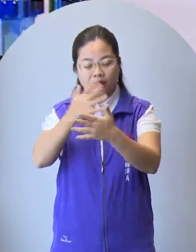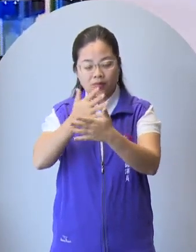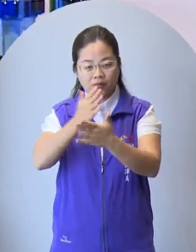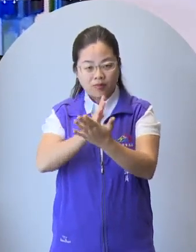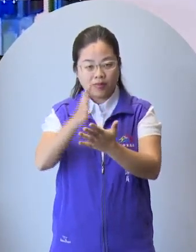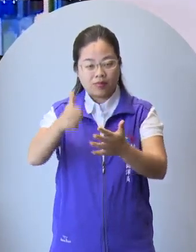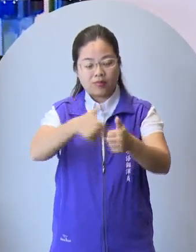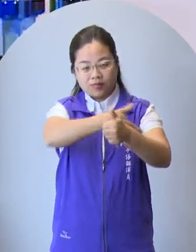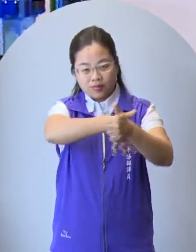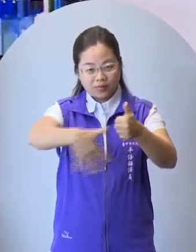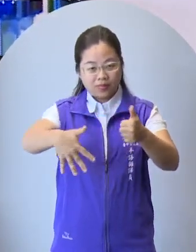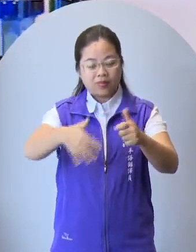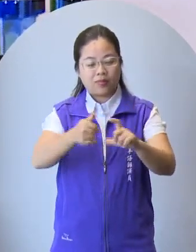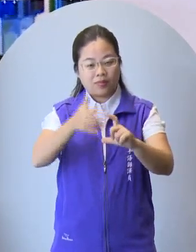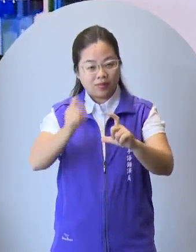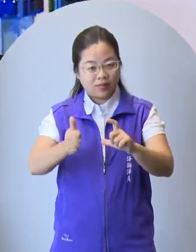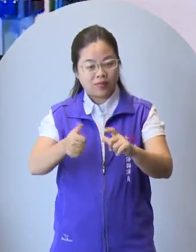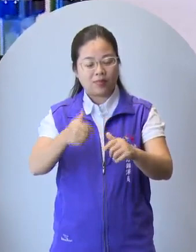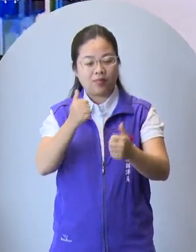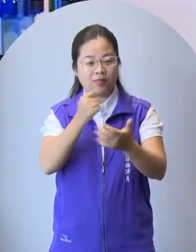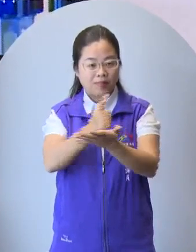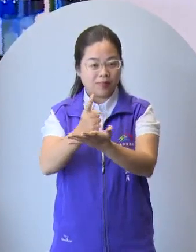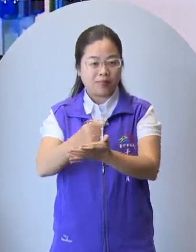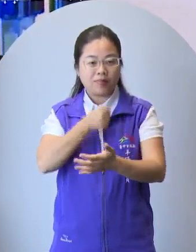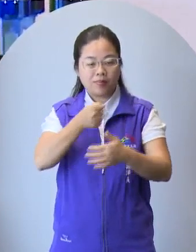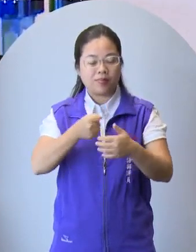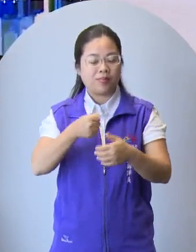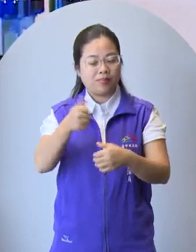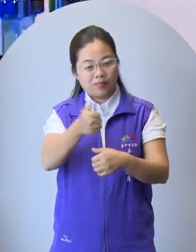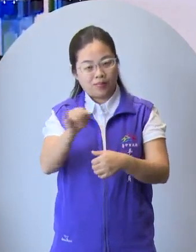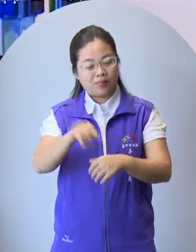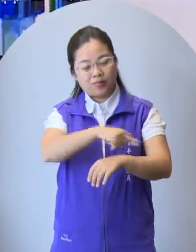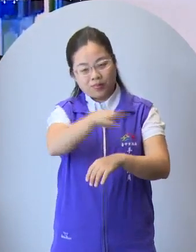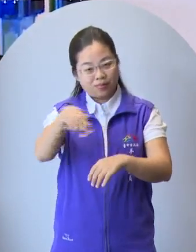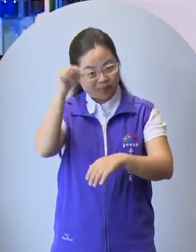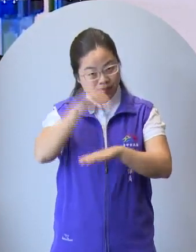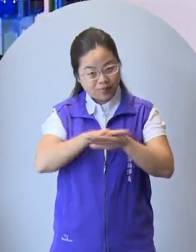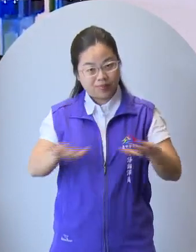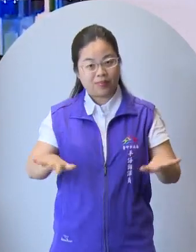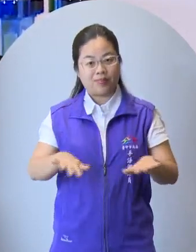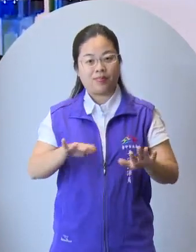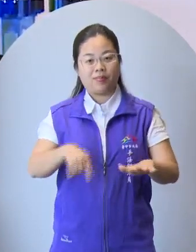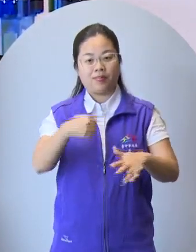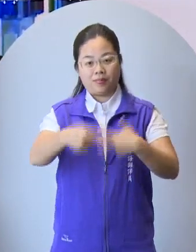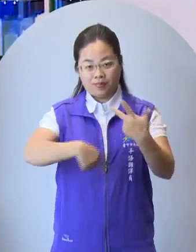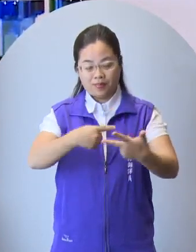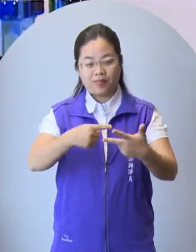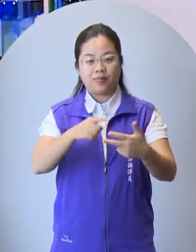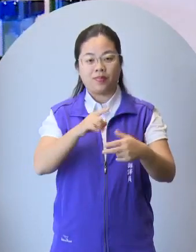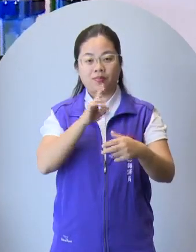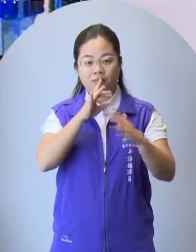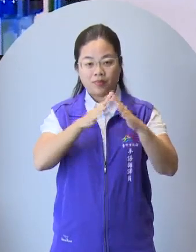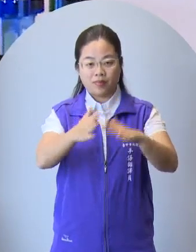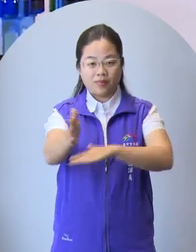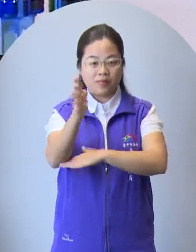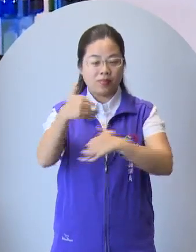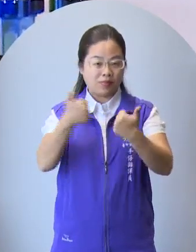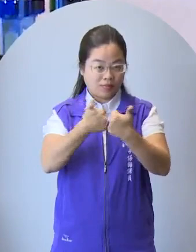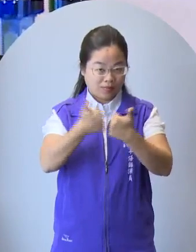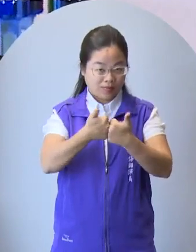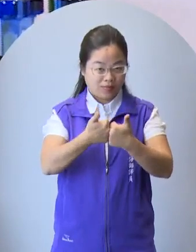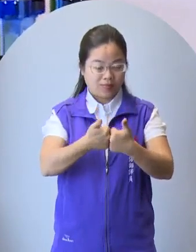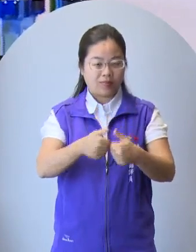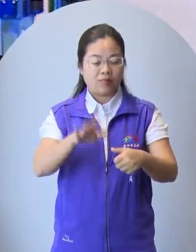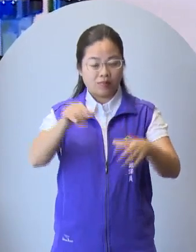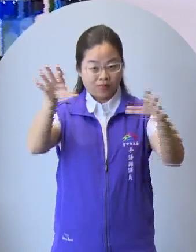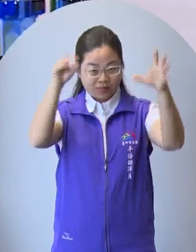关的首长、区长以及记者先生、女士，大家早安。本周的市政会议有几个重要的